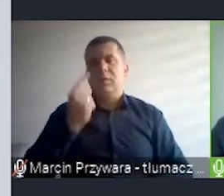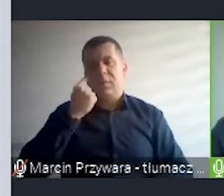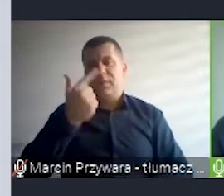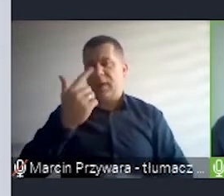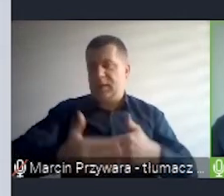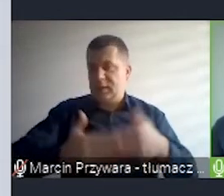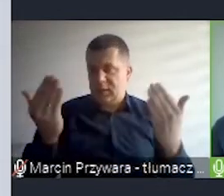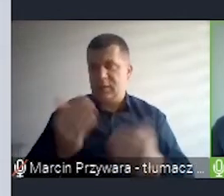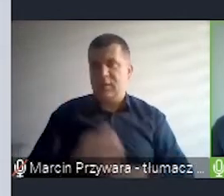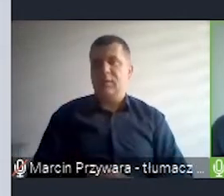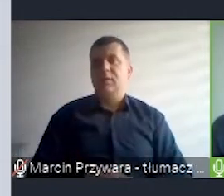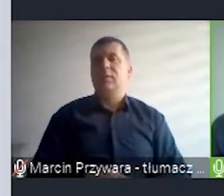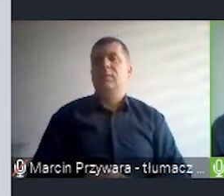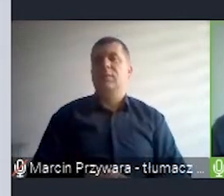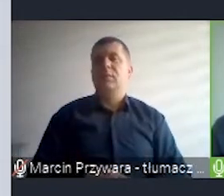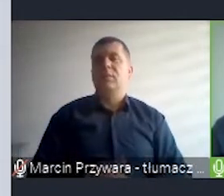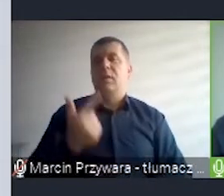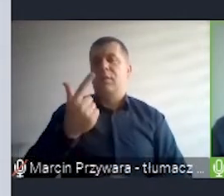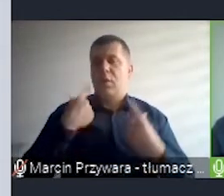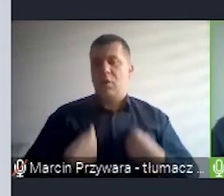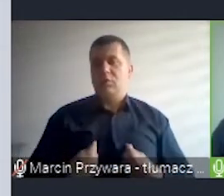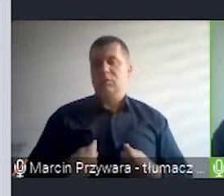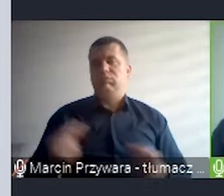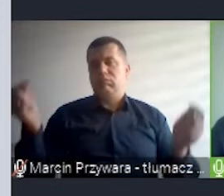dni i był to dwuosobowy zespół.